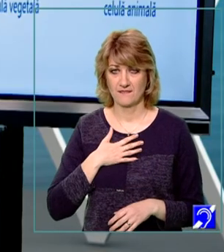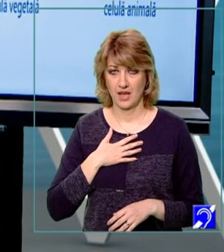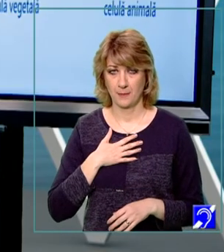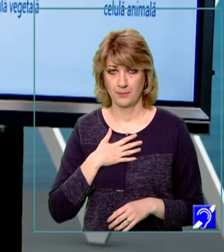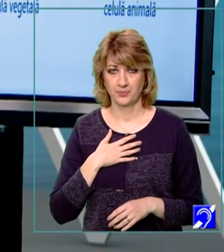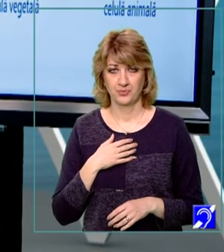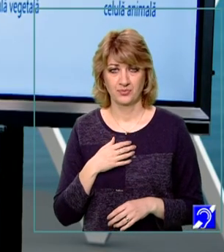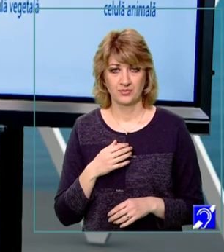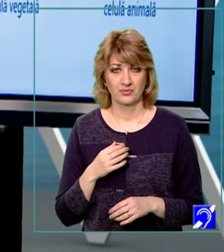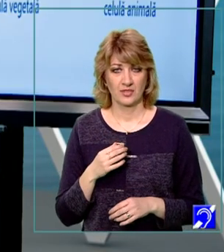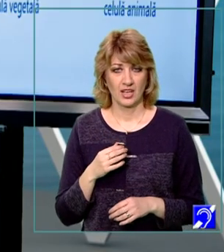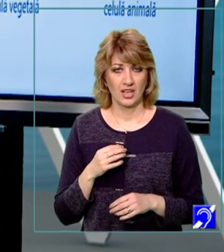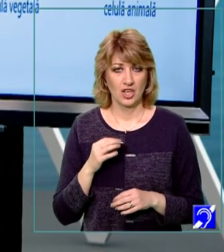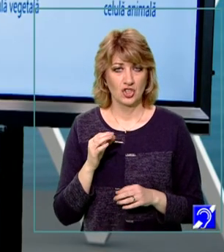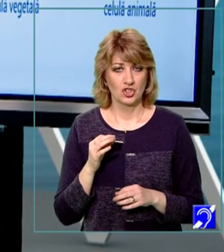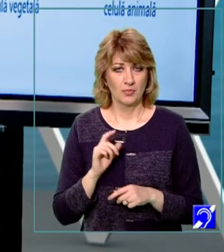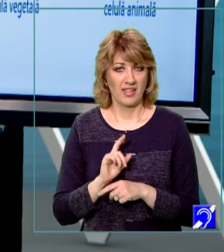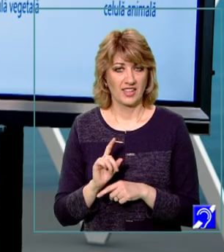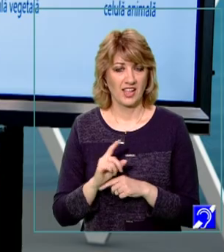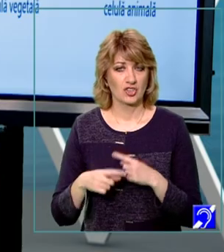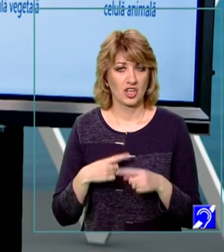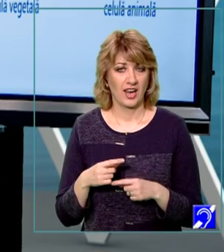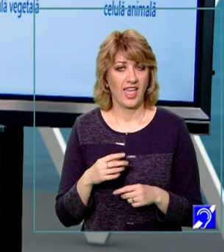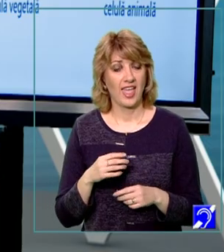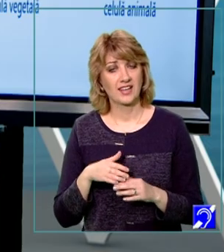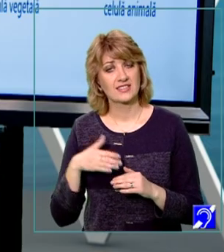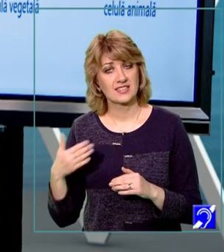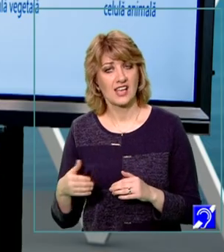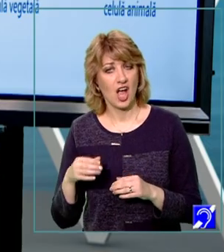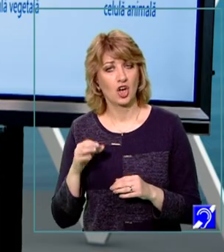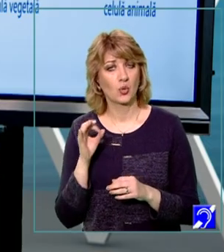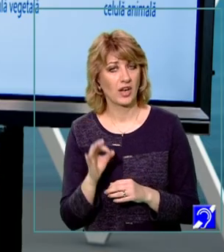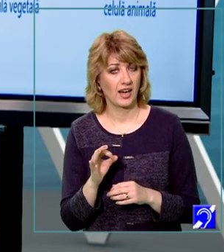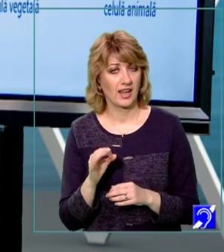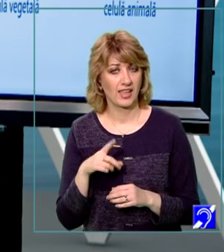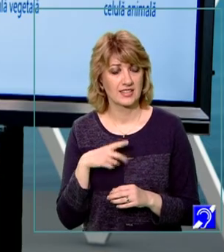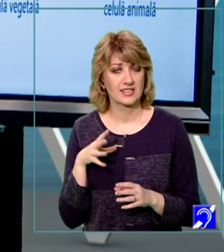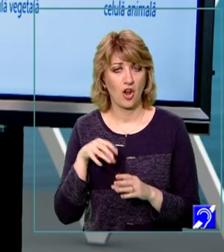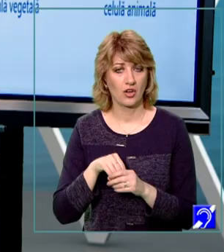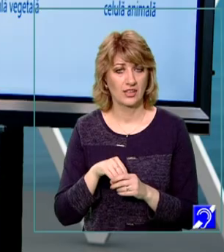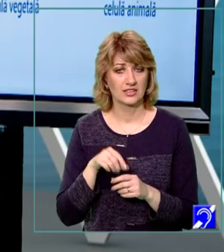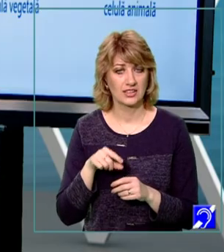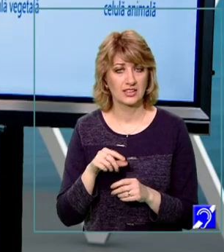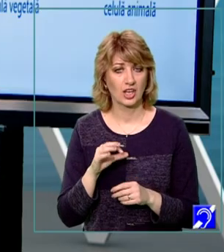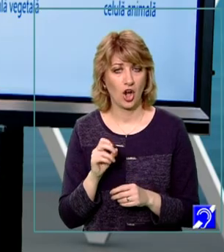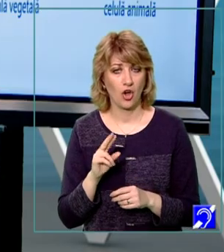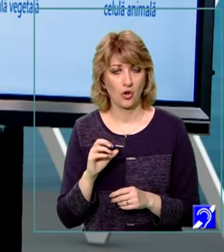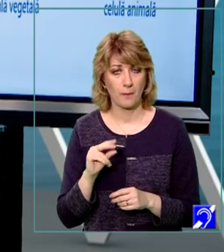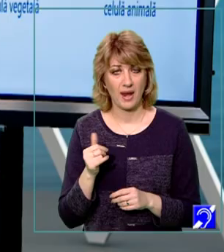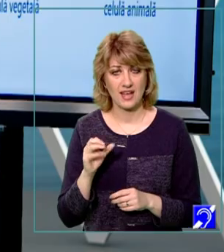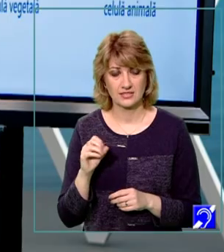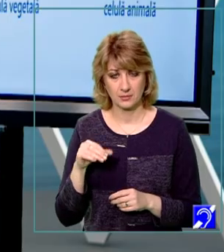celulele eucariote și material genetic extranuclear. Acesta este localizat în cloroplaste,